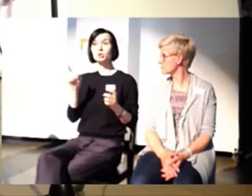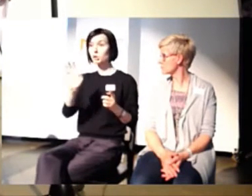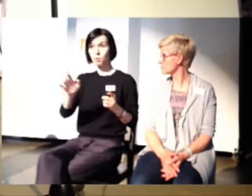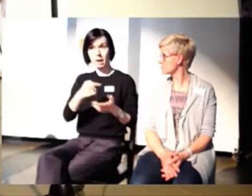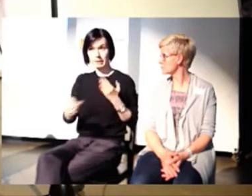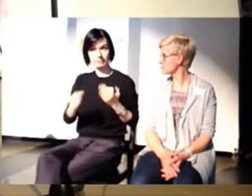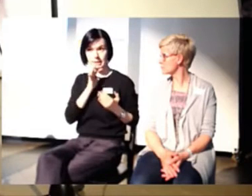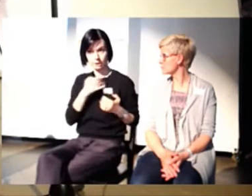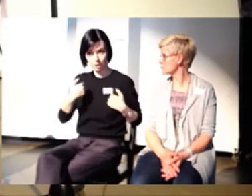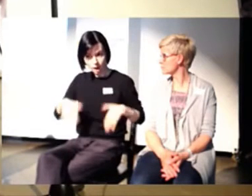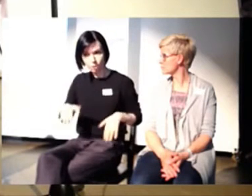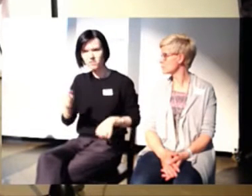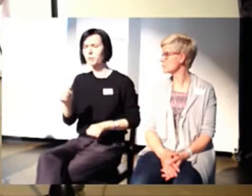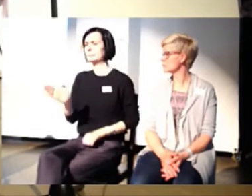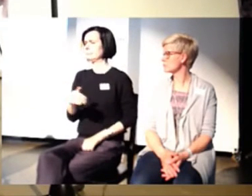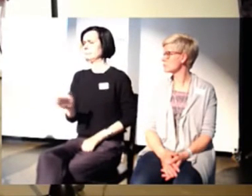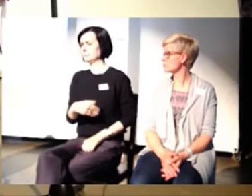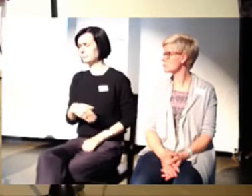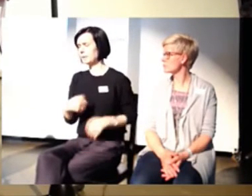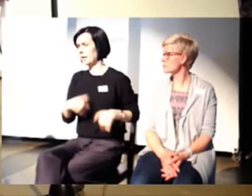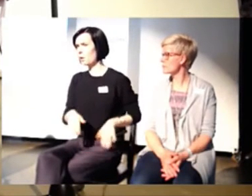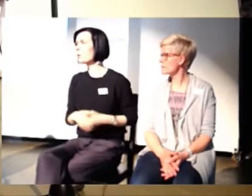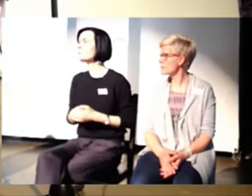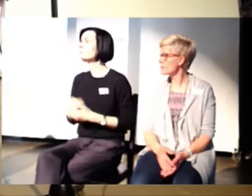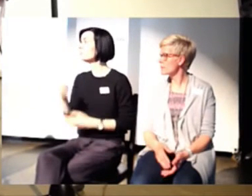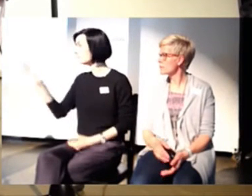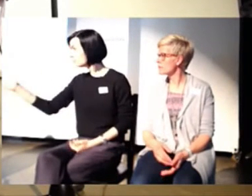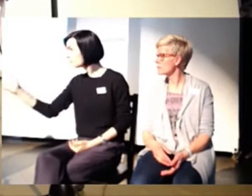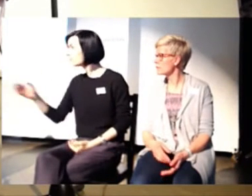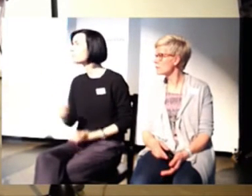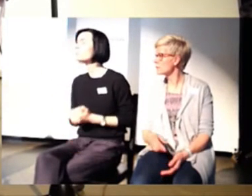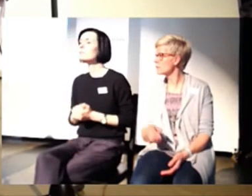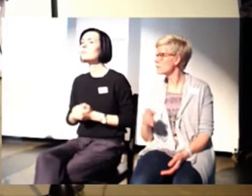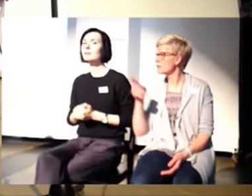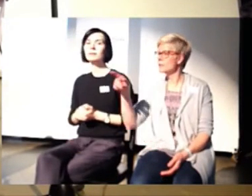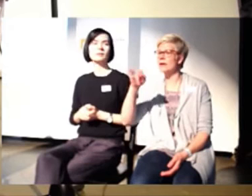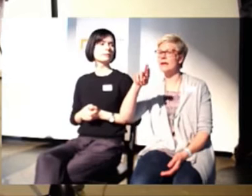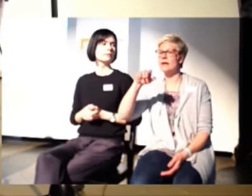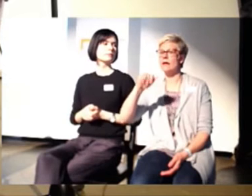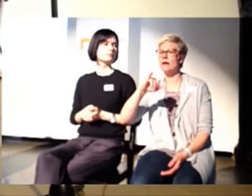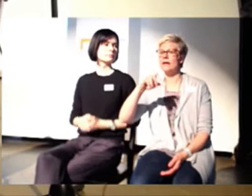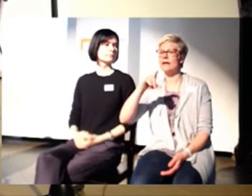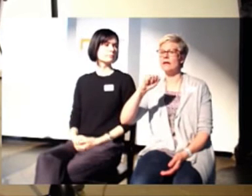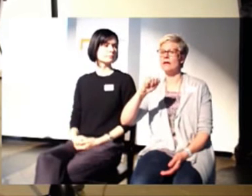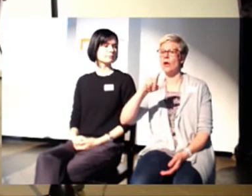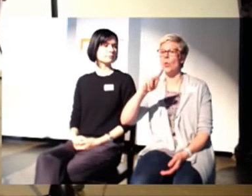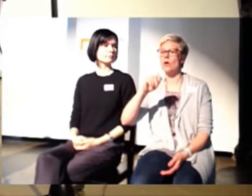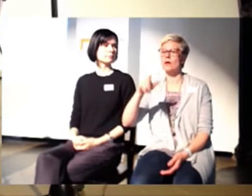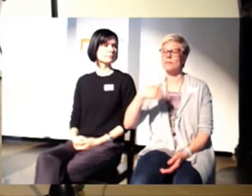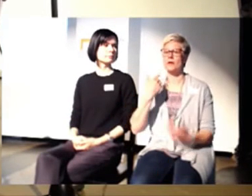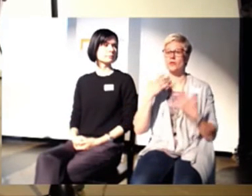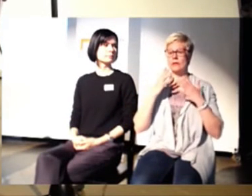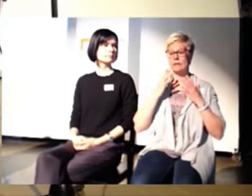jos sanoo, niin mä toistan, eli sanoko. Mä oon kirjailija Lukka de Groot ja oon opetellut